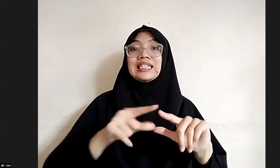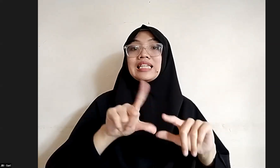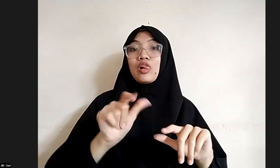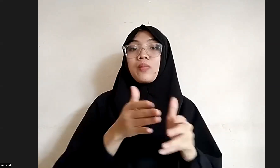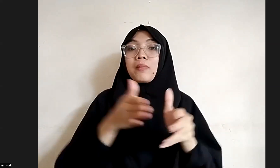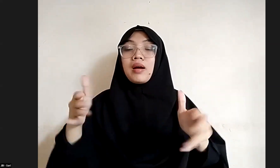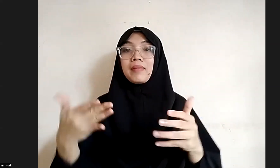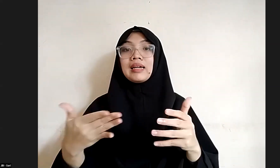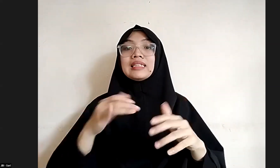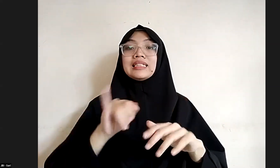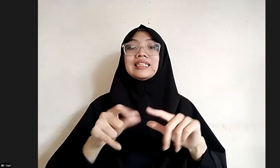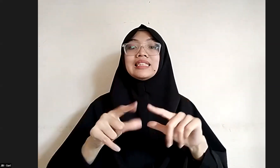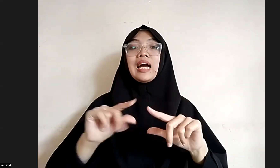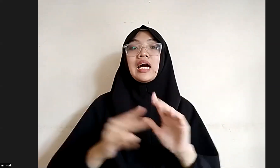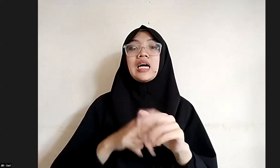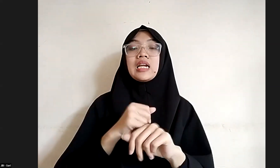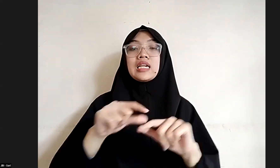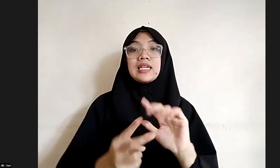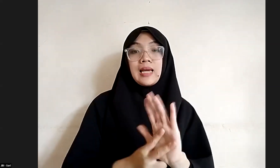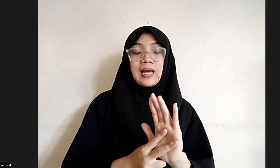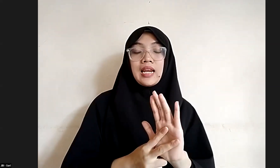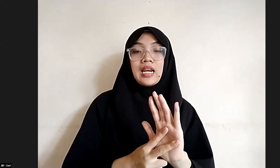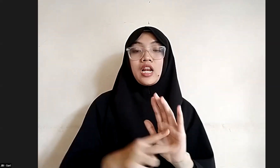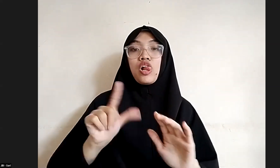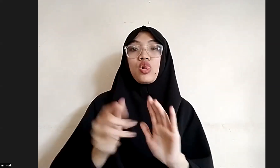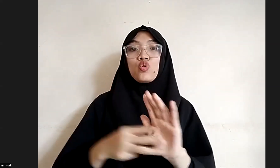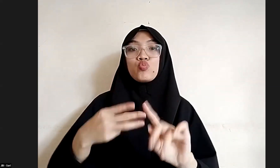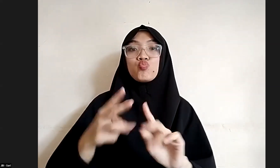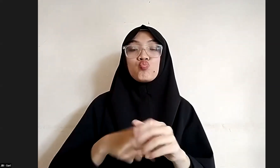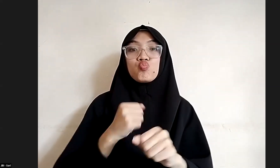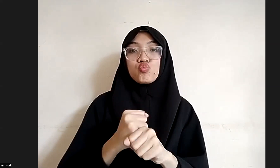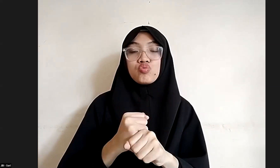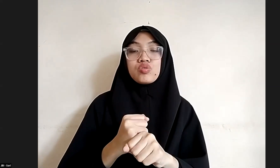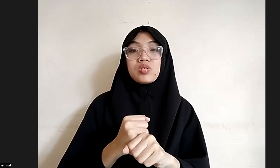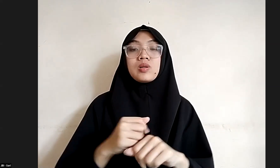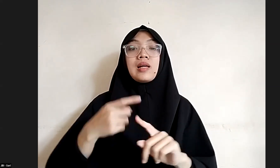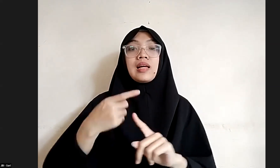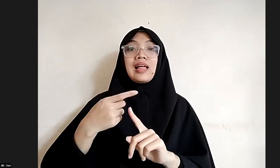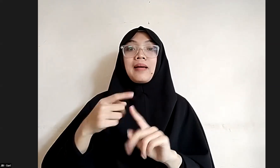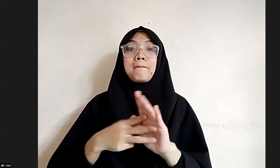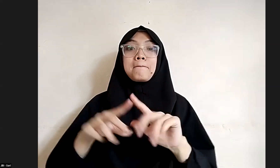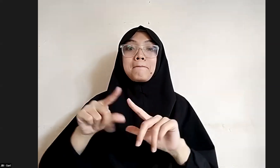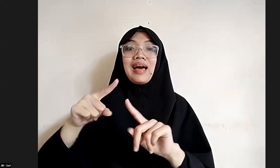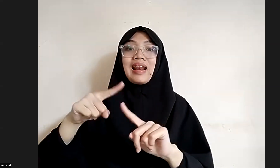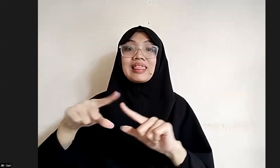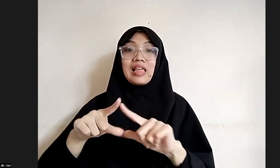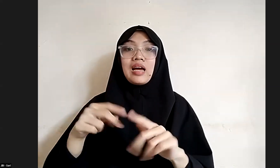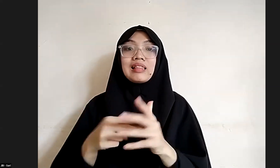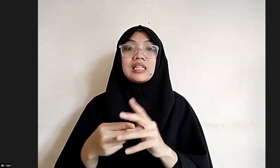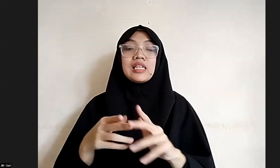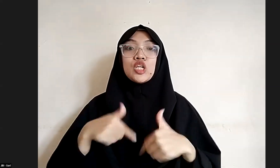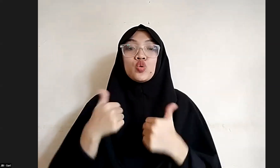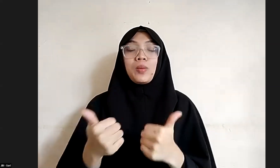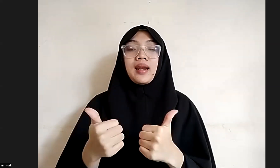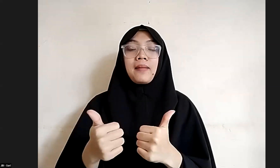Marta. Marta itu sebenarnya Marto, penghidupan. Tani itu ya petani gitu. Petani. Sekarang Martani itu sudah